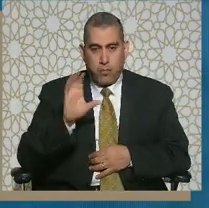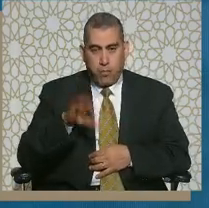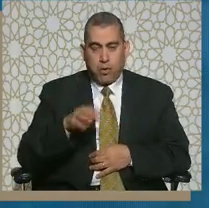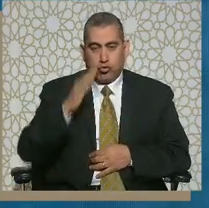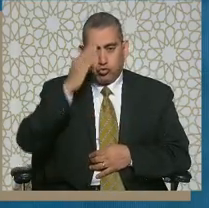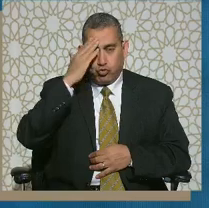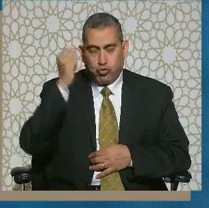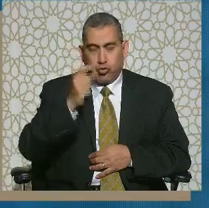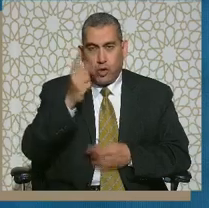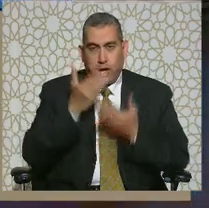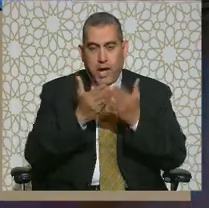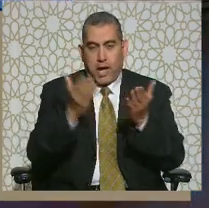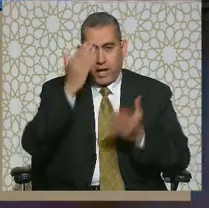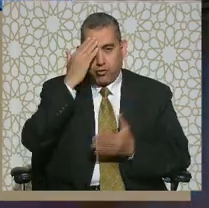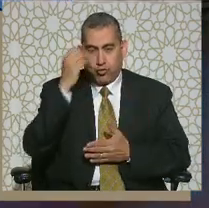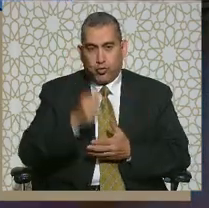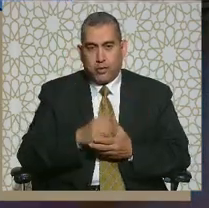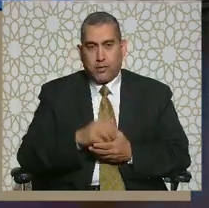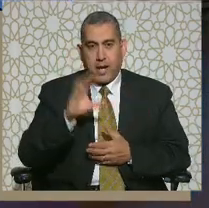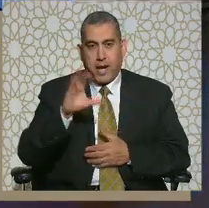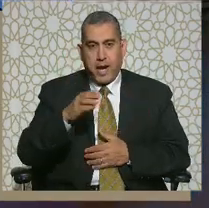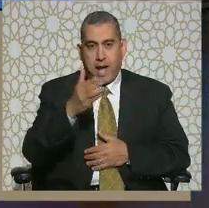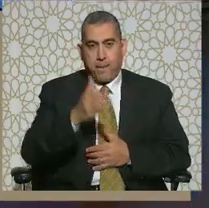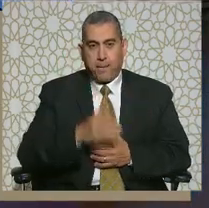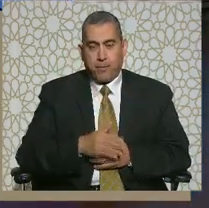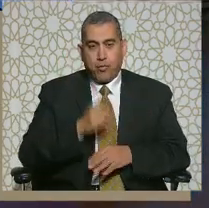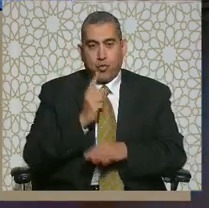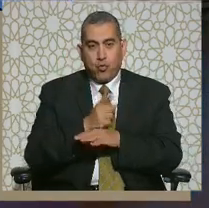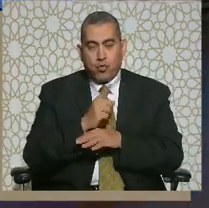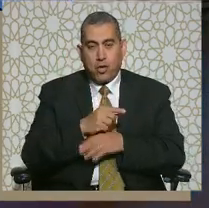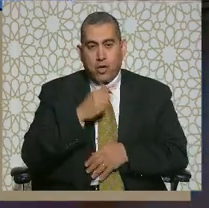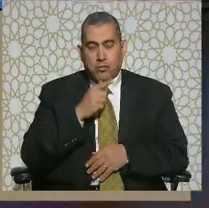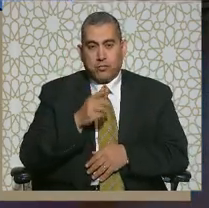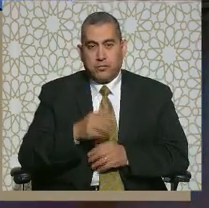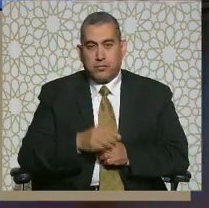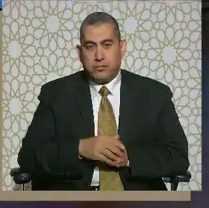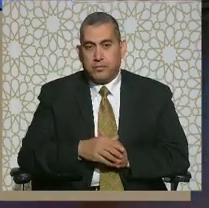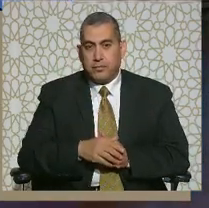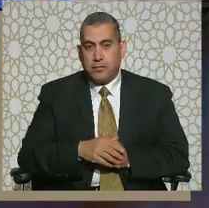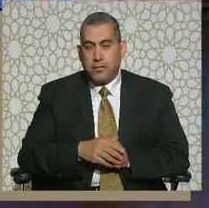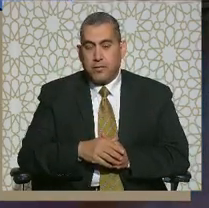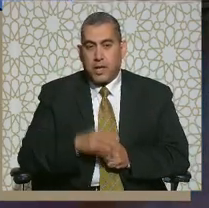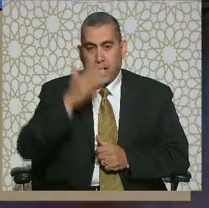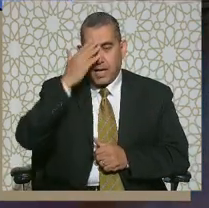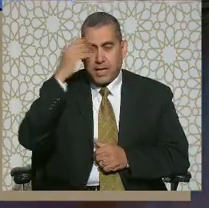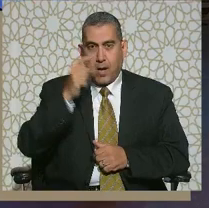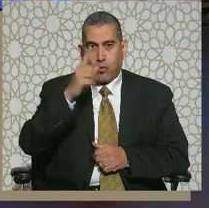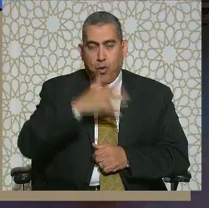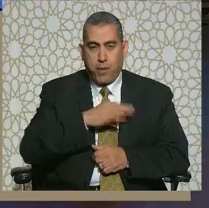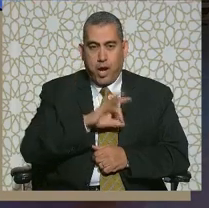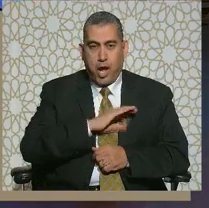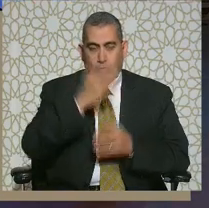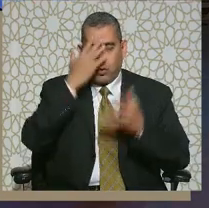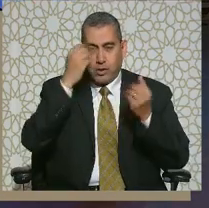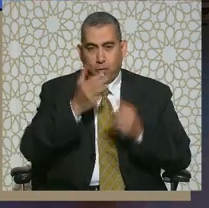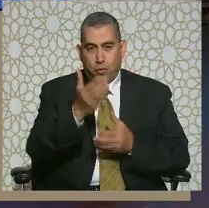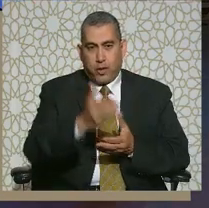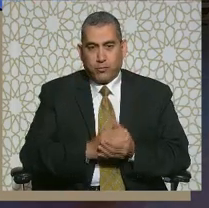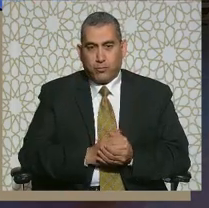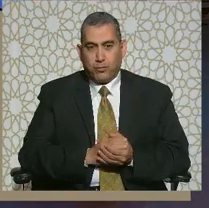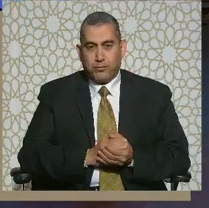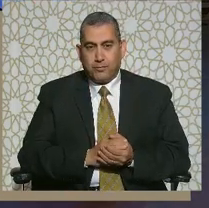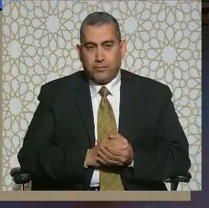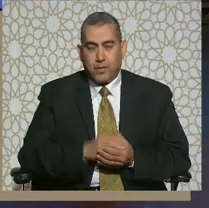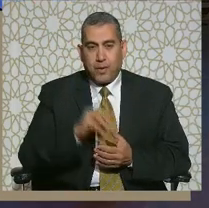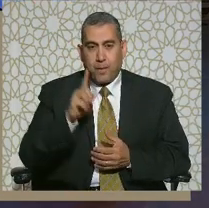خيرا جزاكم نعم استاذ بيومي يتفضل السلام عليكم ورحمه الله وبركاته وعلييكم السلام ورحمه الله وبركاته